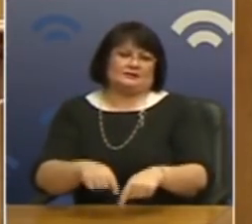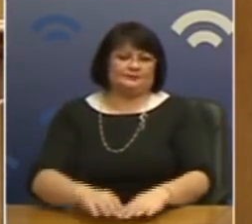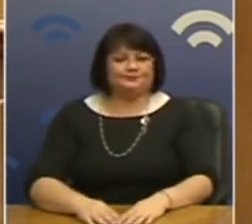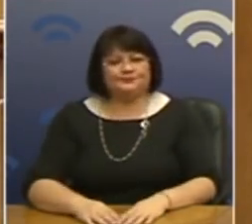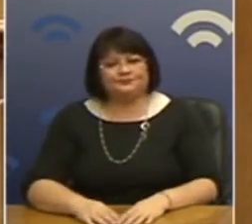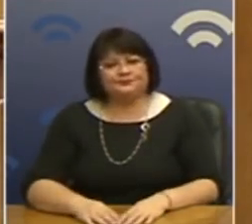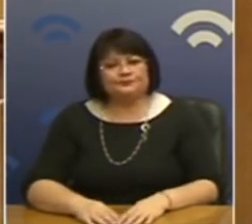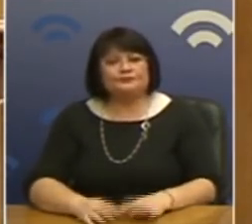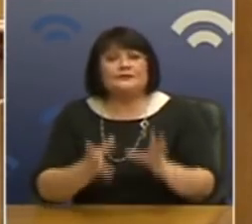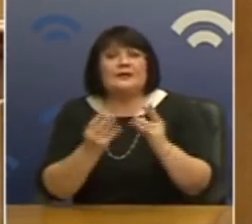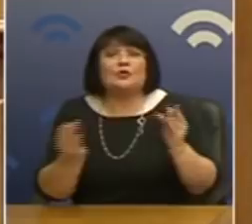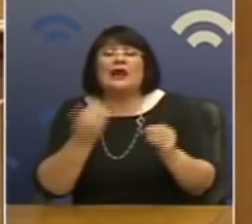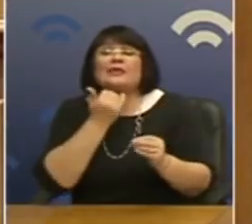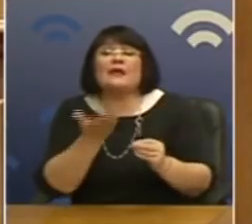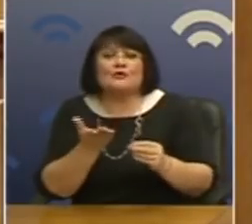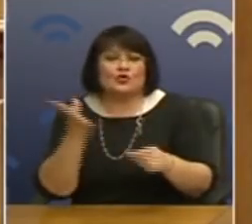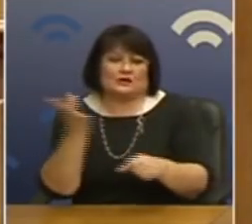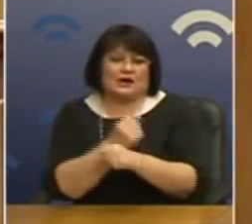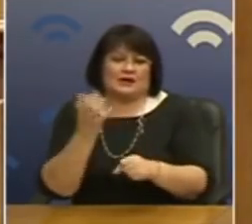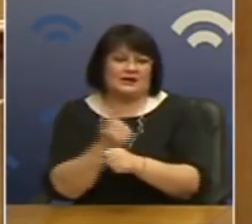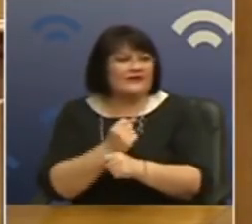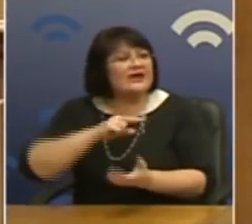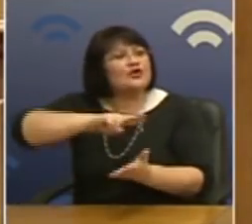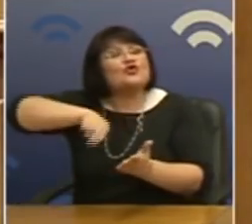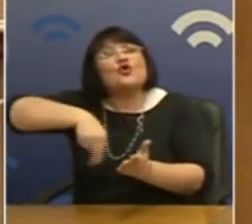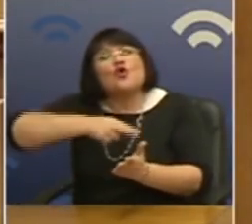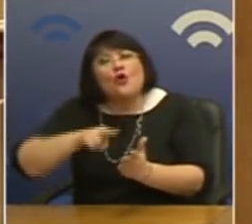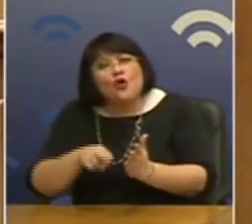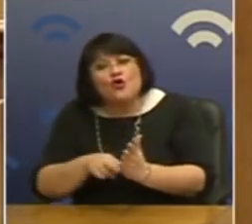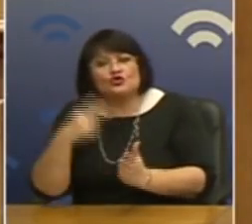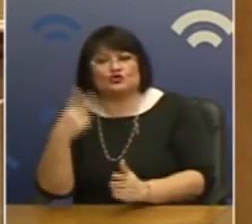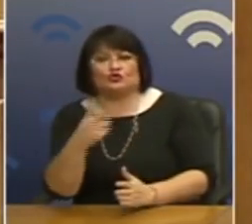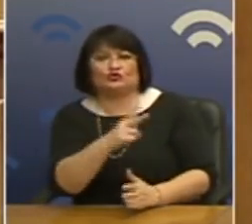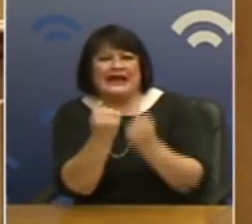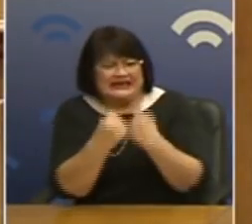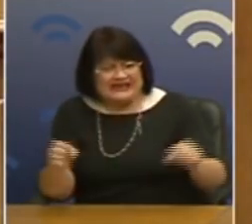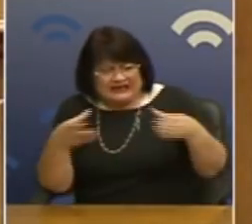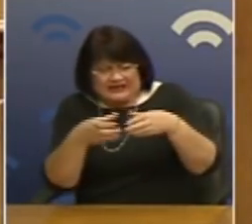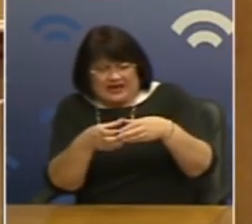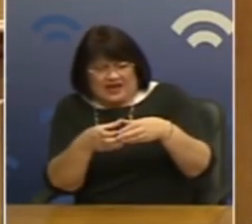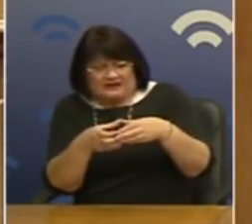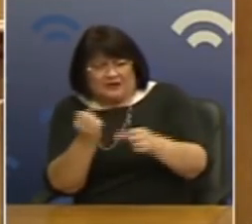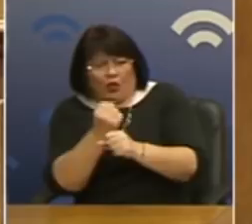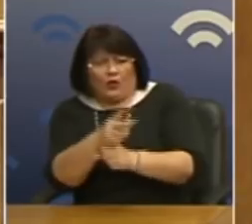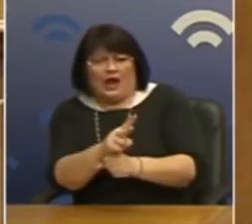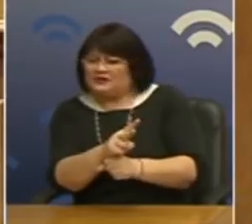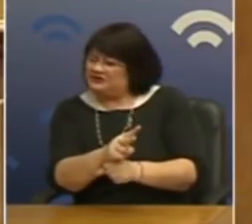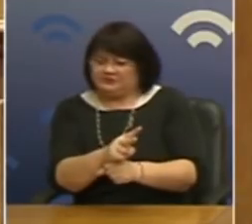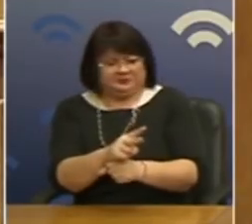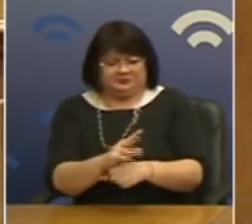στοιχειωδώς δεν μπορούν να εκπληρώσουν το ρόλο για τον οποίο υποτίθεται